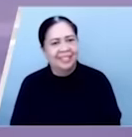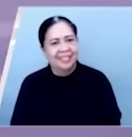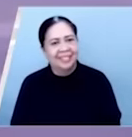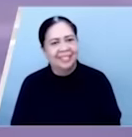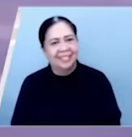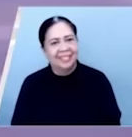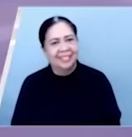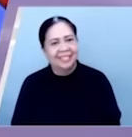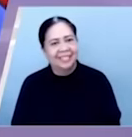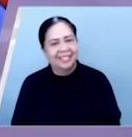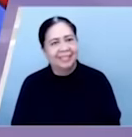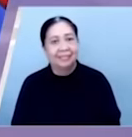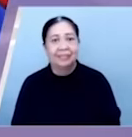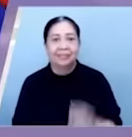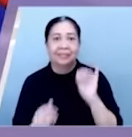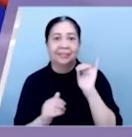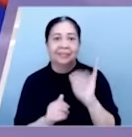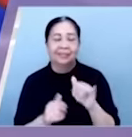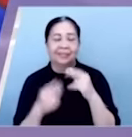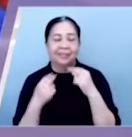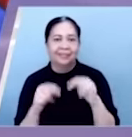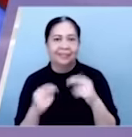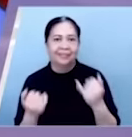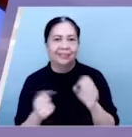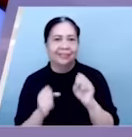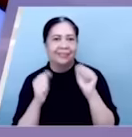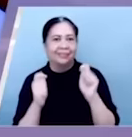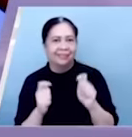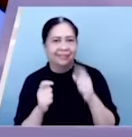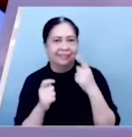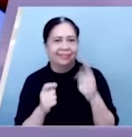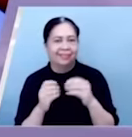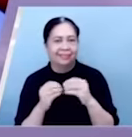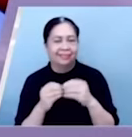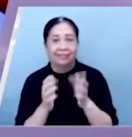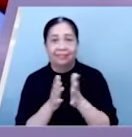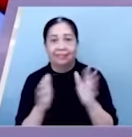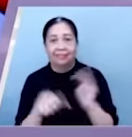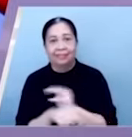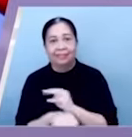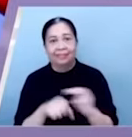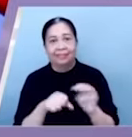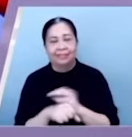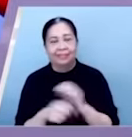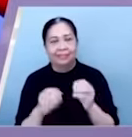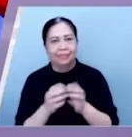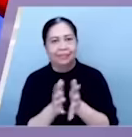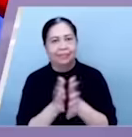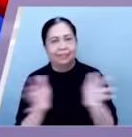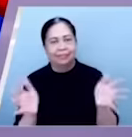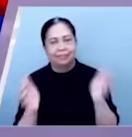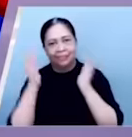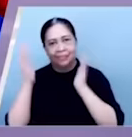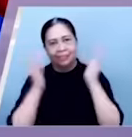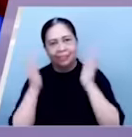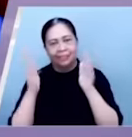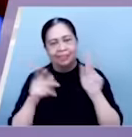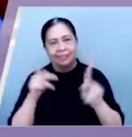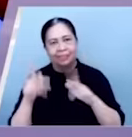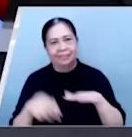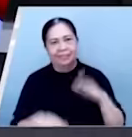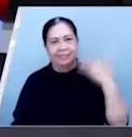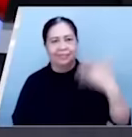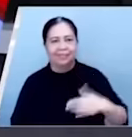At mga Kapuso, yan po ang mga balita ngayong Sabado para sa mas malaking misyon at sa mas malawak na paglilingkod sa bayan. Ako po si